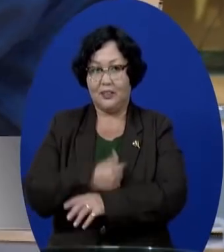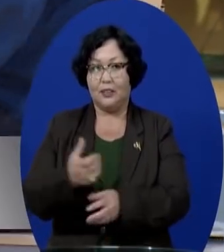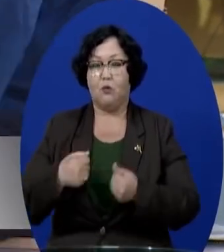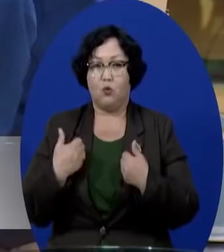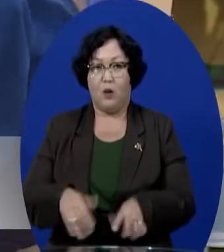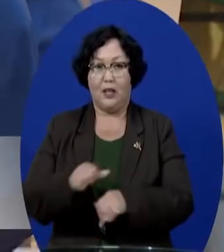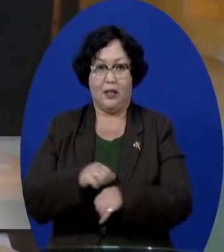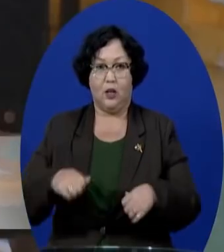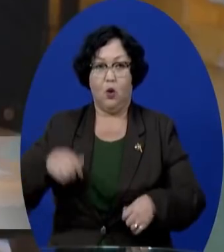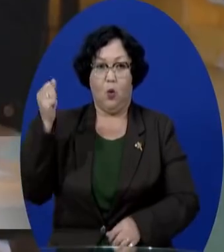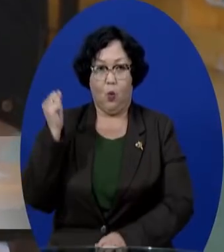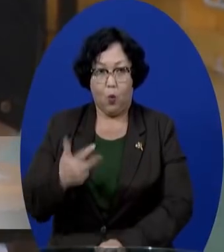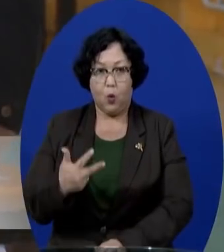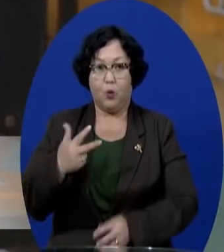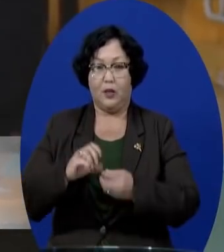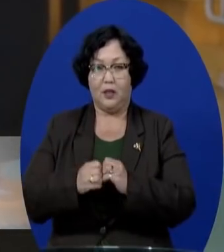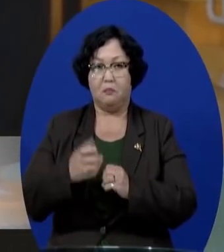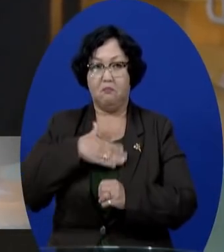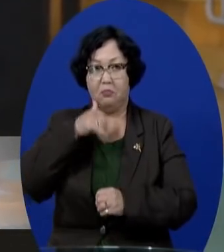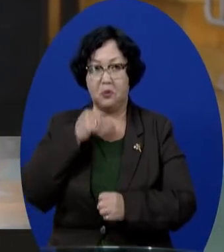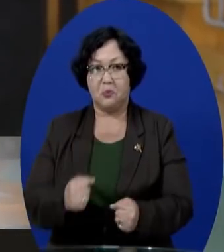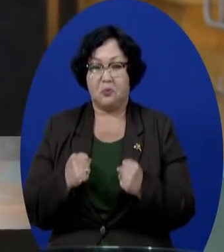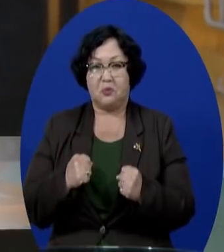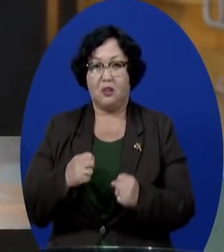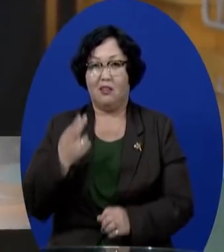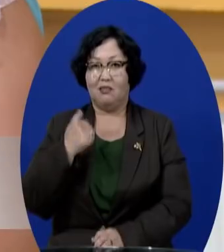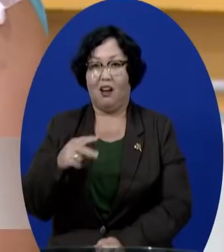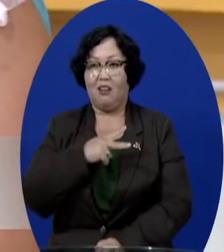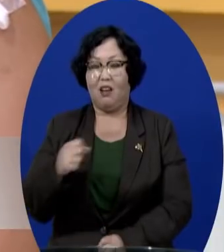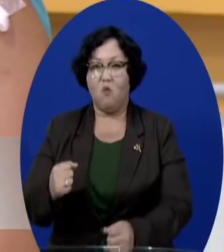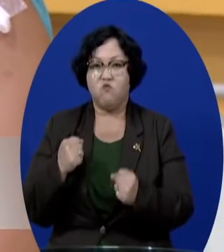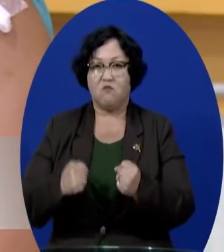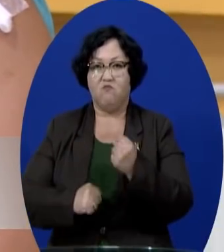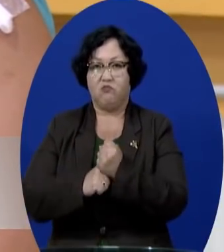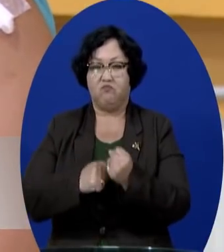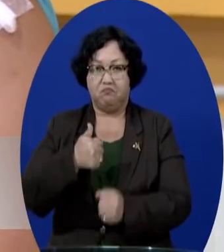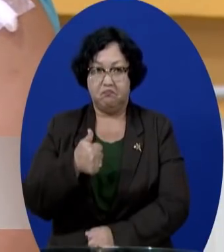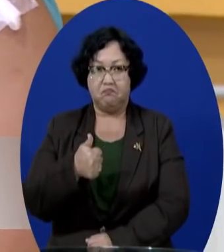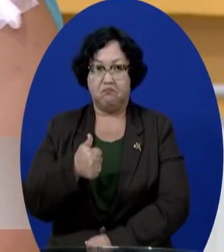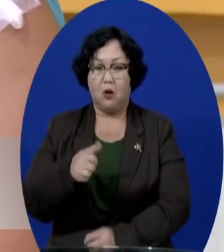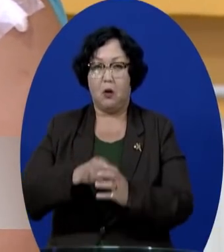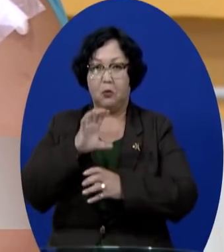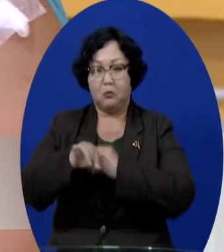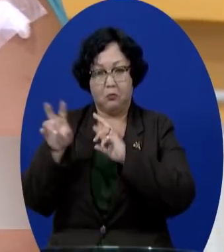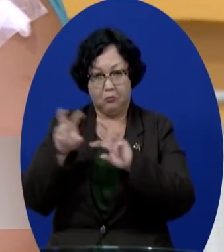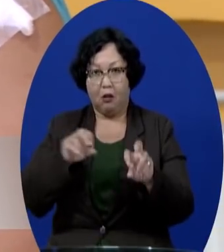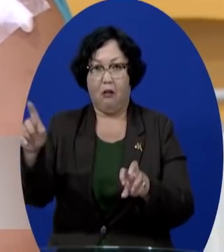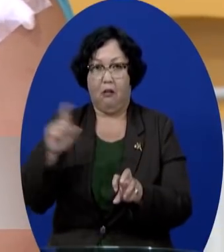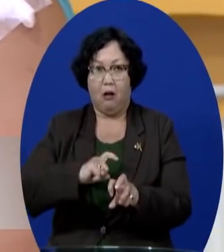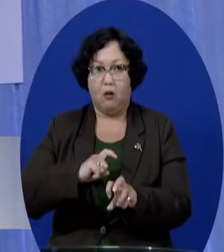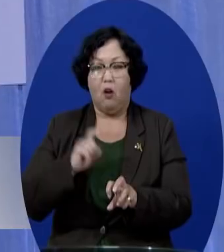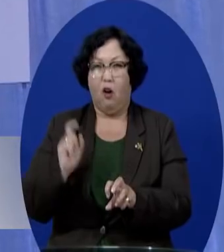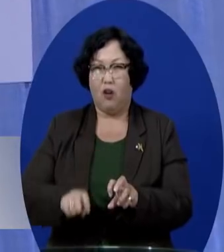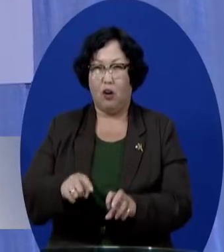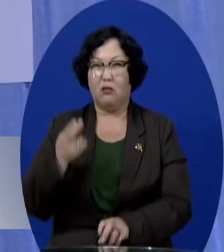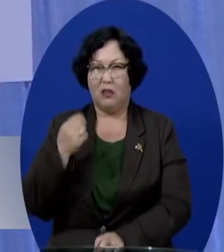3 дахь тунг хийлгэхэд дархлаа өндөр тогтож байгааг олон улсын эрдэмтэд судалсан байна. Тиймээс коронавирусны дельта альфа хувилбар тархаж байгаа энэ